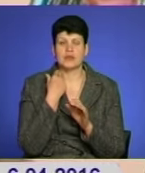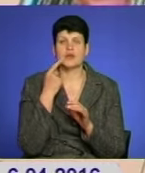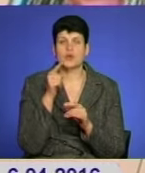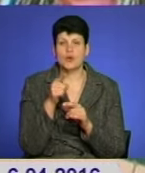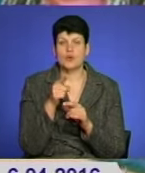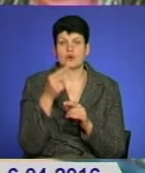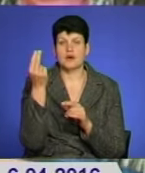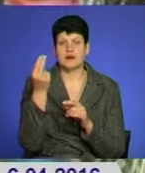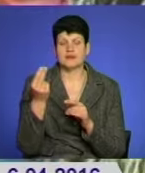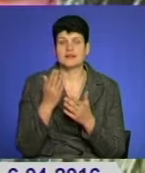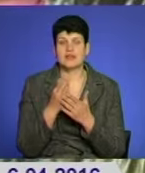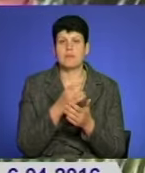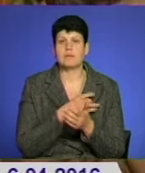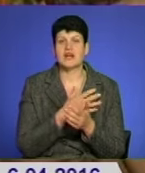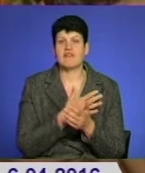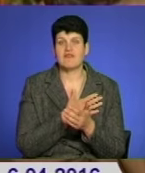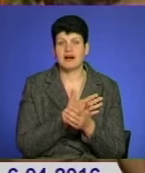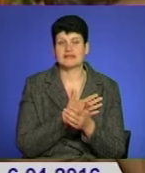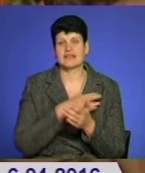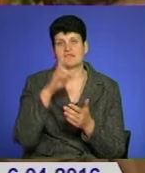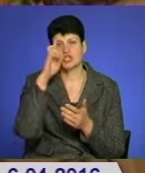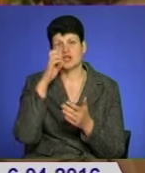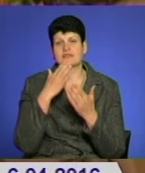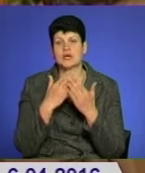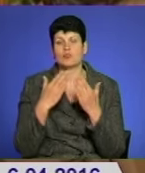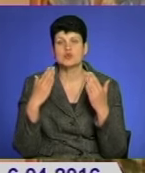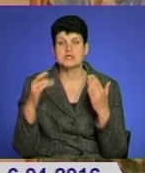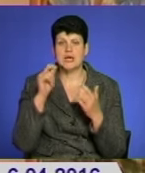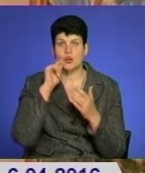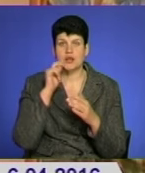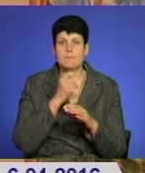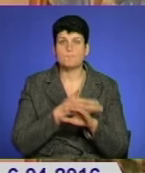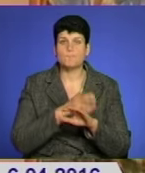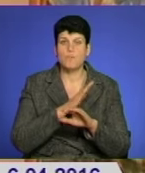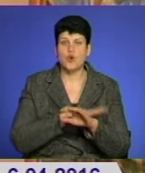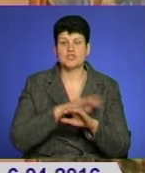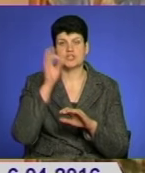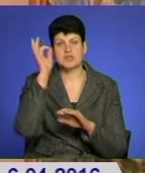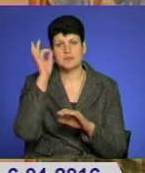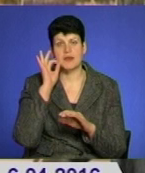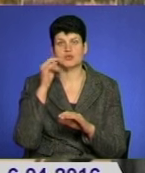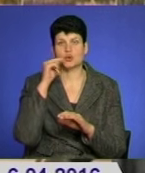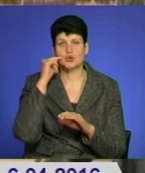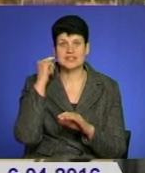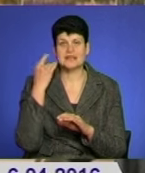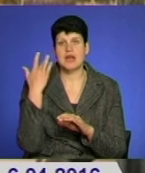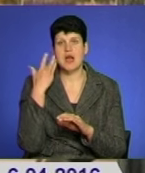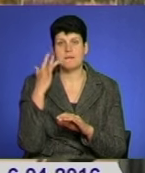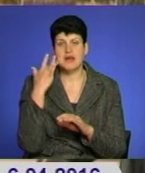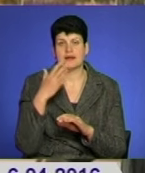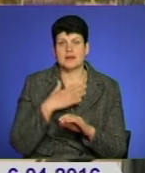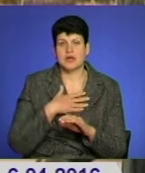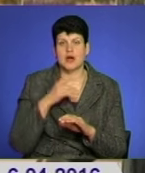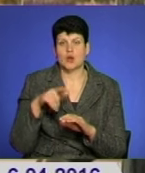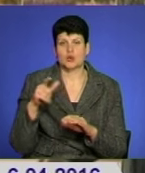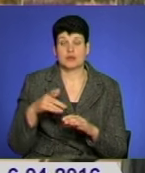твори знаходяться в приватних збірках та державних музеях України, Польщі, Німеччині, Росії, Америки. Я людина емоційна